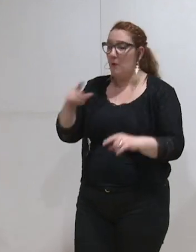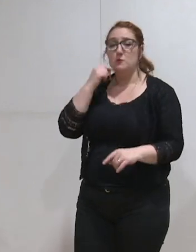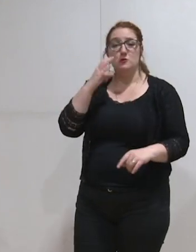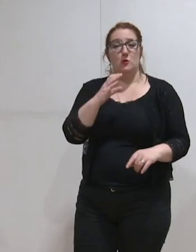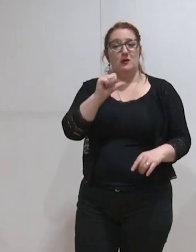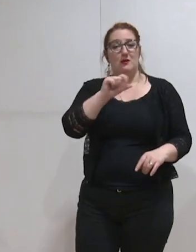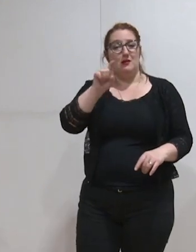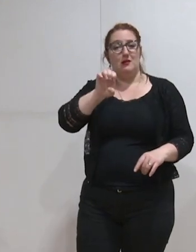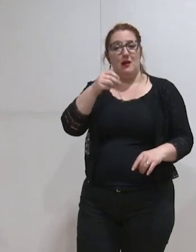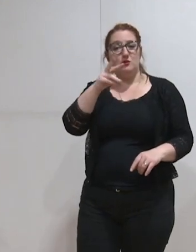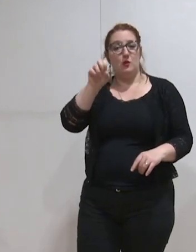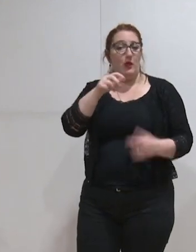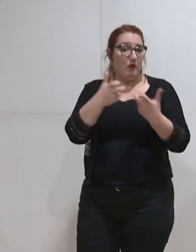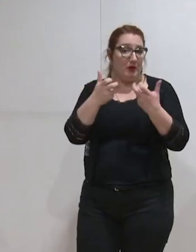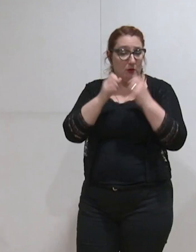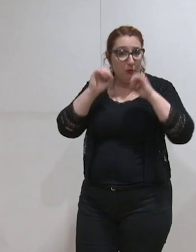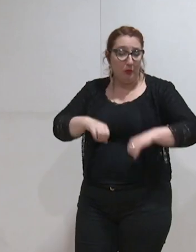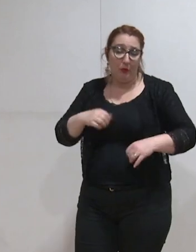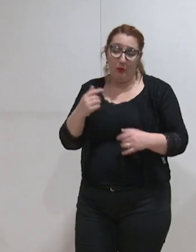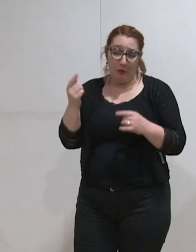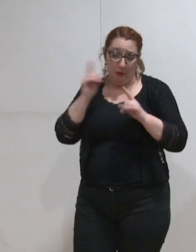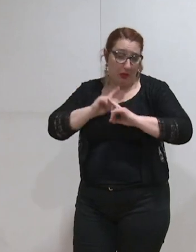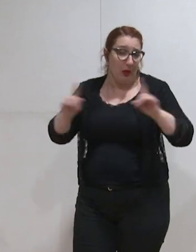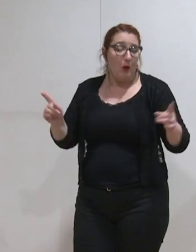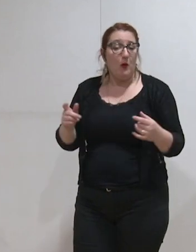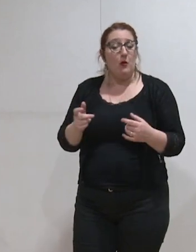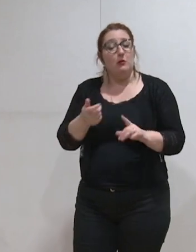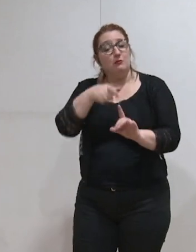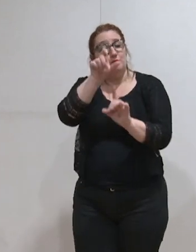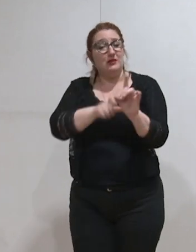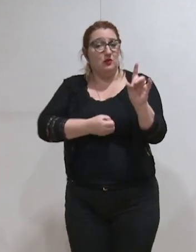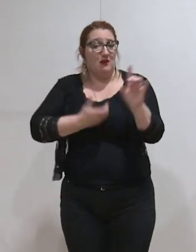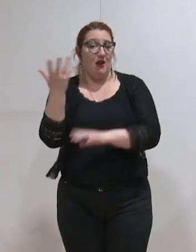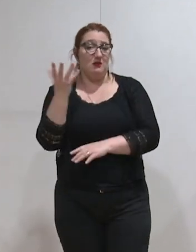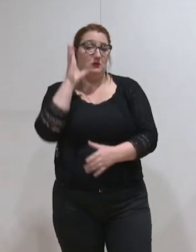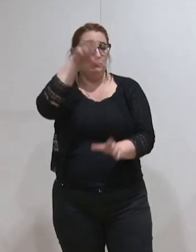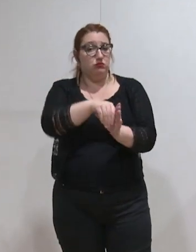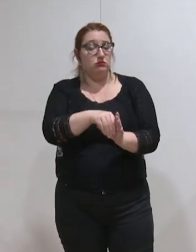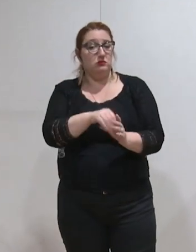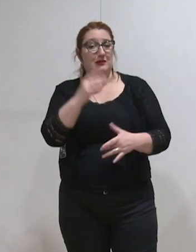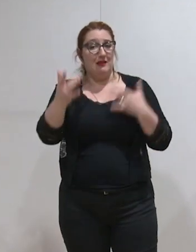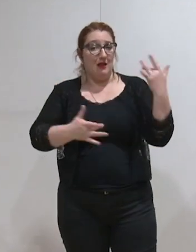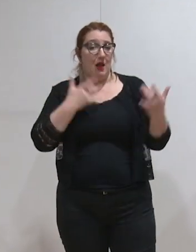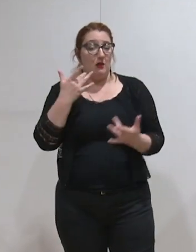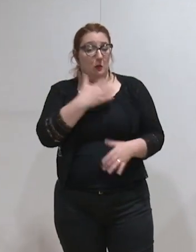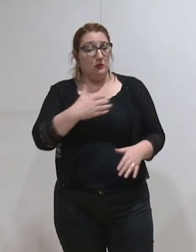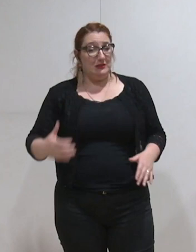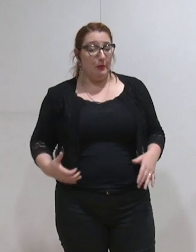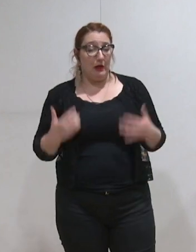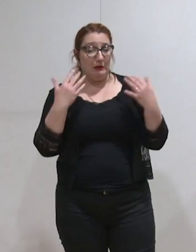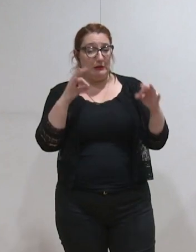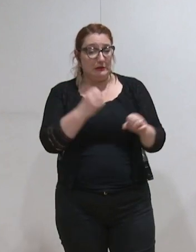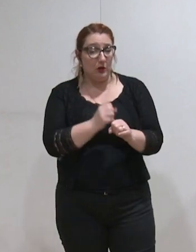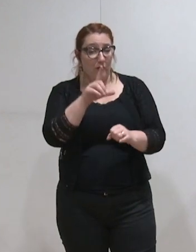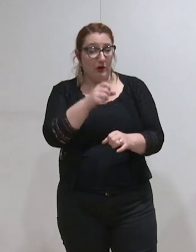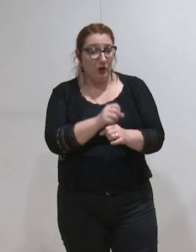s'il est illégitime qu'un artiste qui est installé dans des un théâtre municipal depuis plusieurs dizaines d'années il est